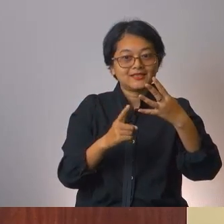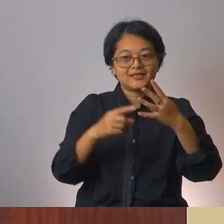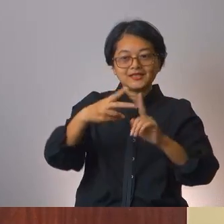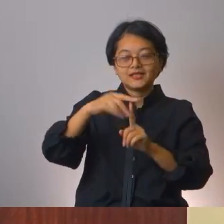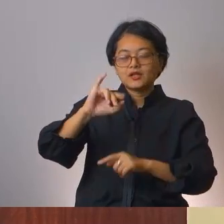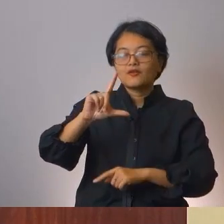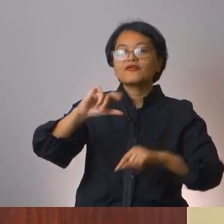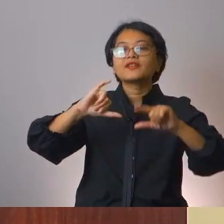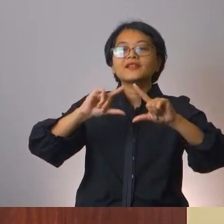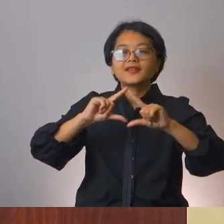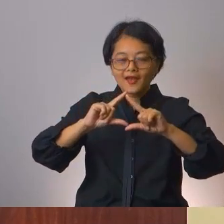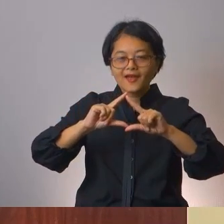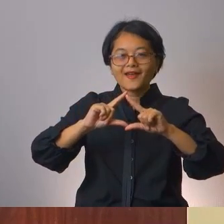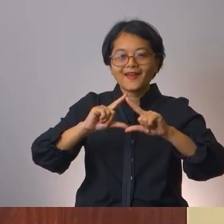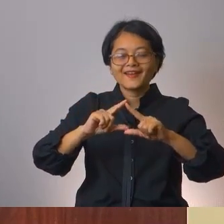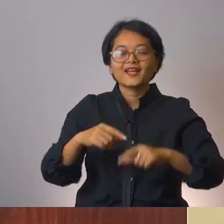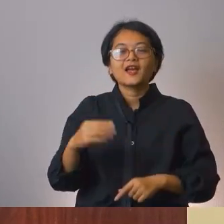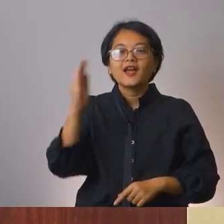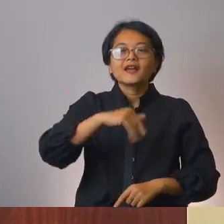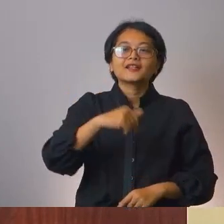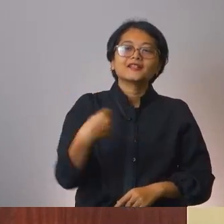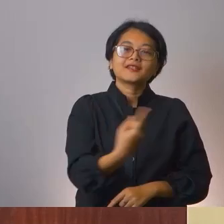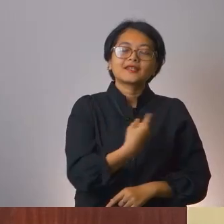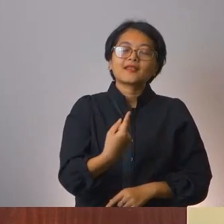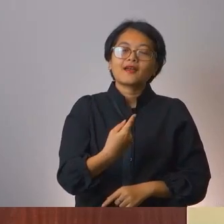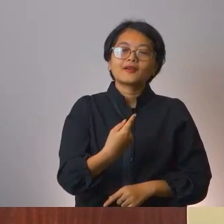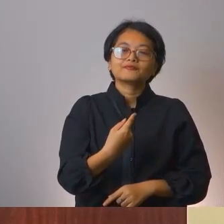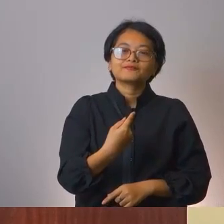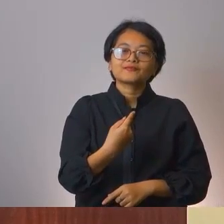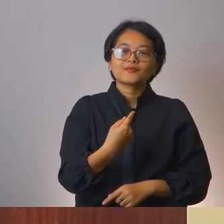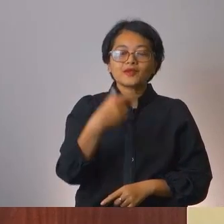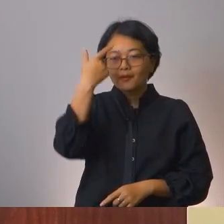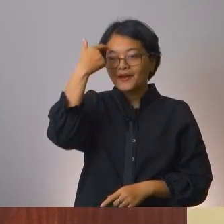akan kita bahas pada saat ini dalam kebaktian Kamis Putih.